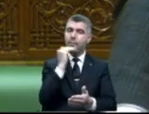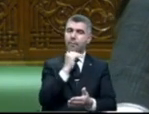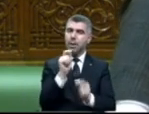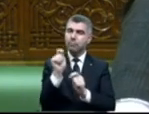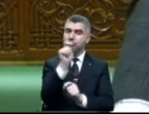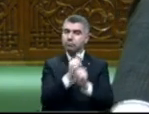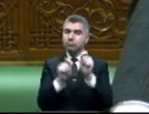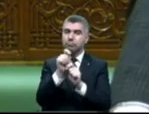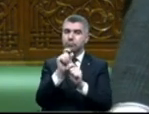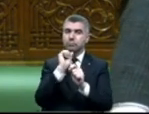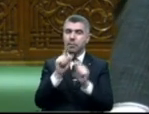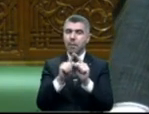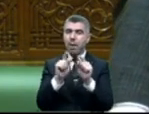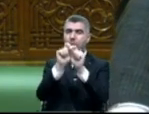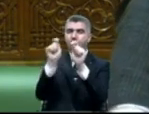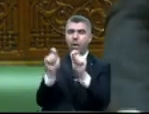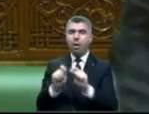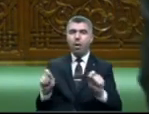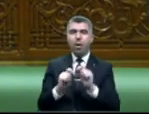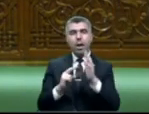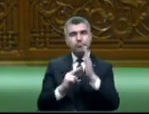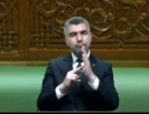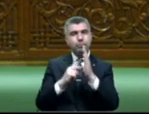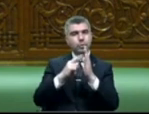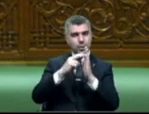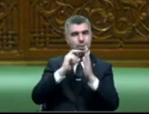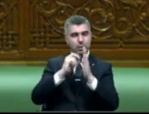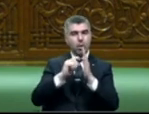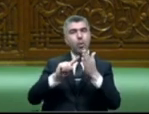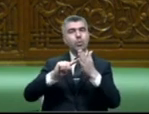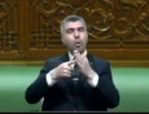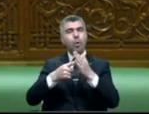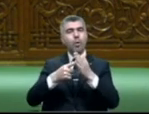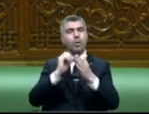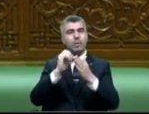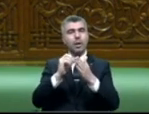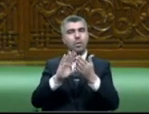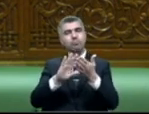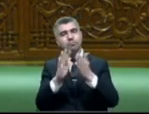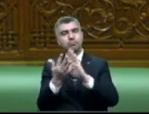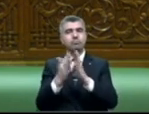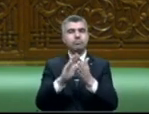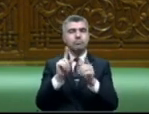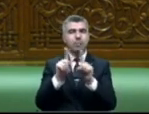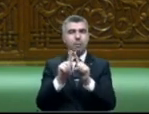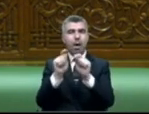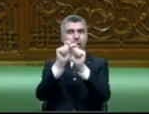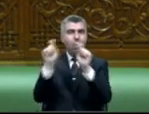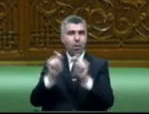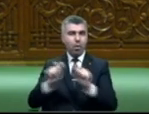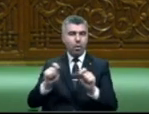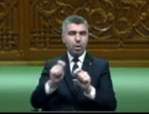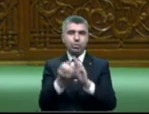القطاع والعمل على تحريره التدريجي من خلال دمج الشبكات الكهربائية ذات الجهد المتوسط في المحيط المحرر